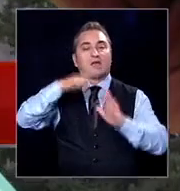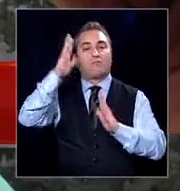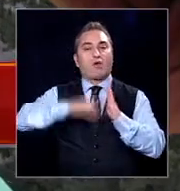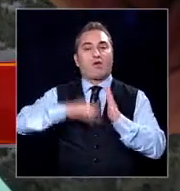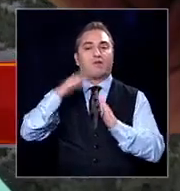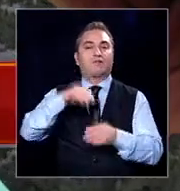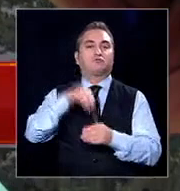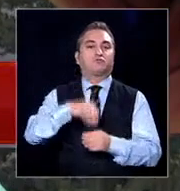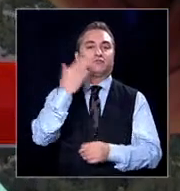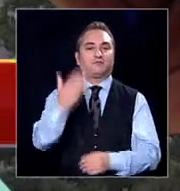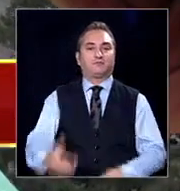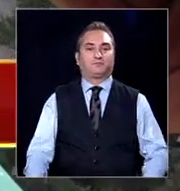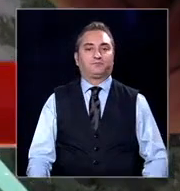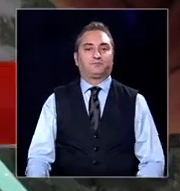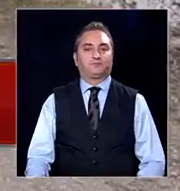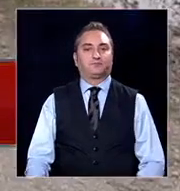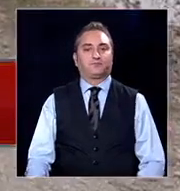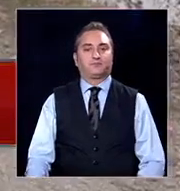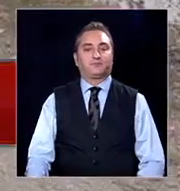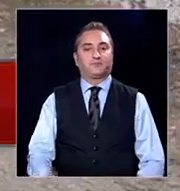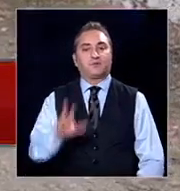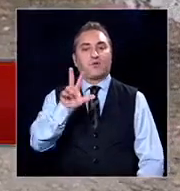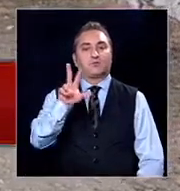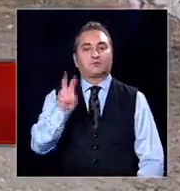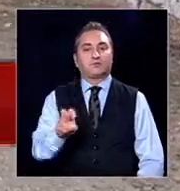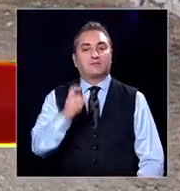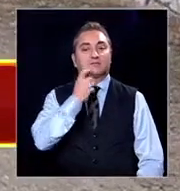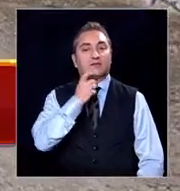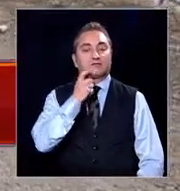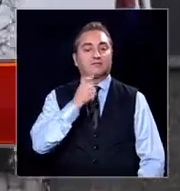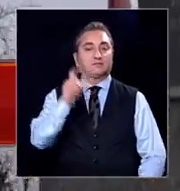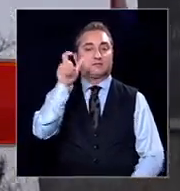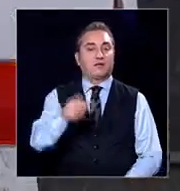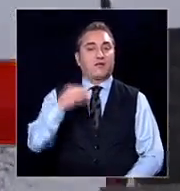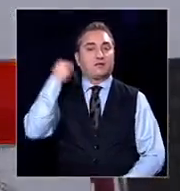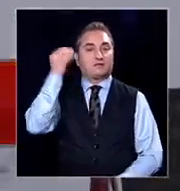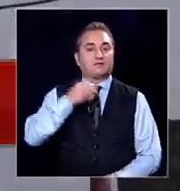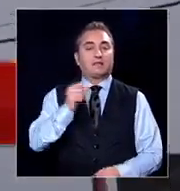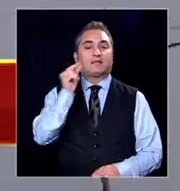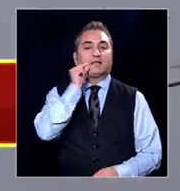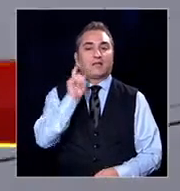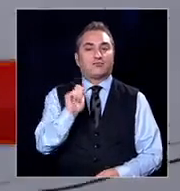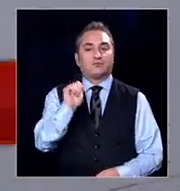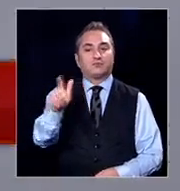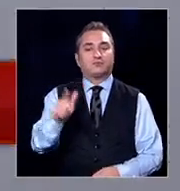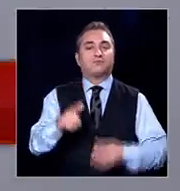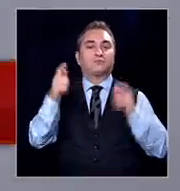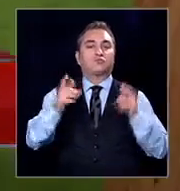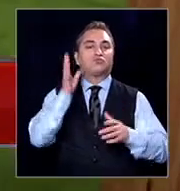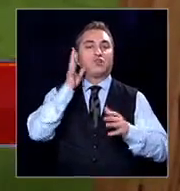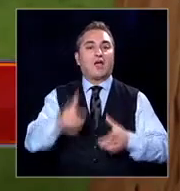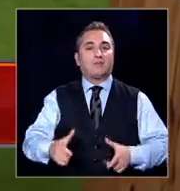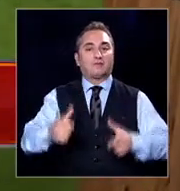işi yapacağız zaten, minaremizi güzelleştireceğiz. 38 yaşındaki Hüseyin Avni Öztürk, Giresun'un Eynesil ilçesindeki bir